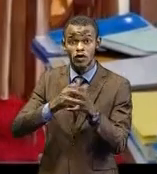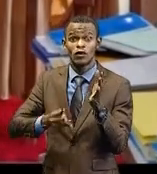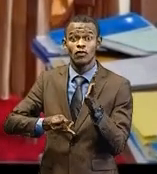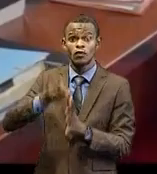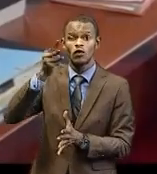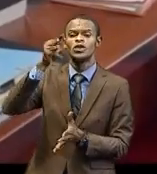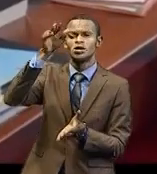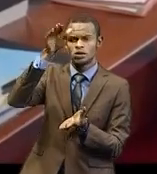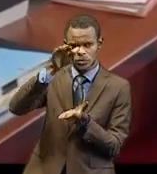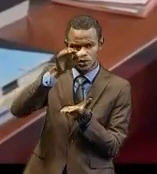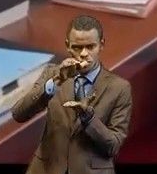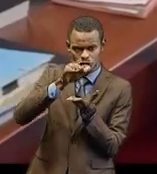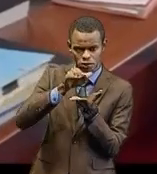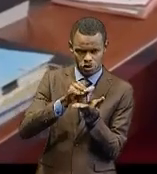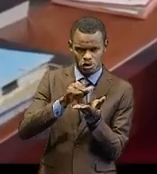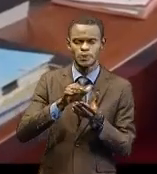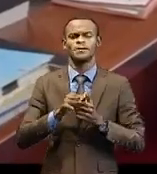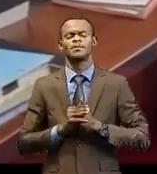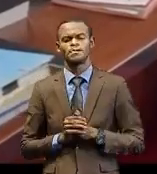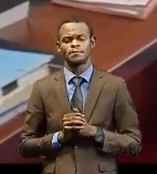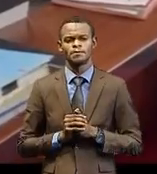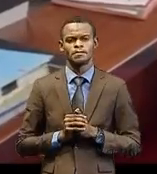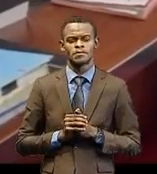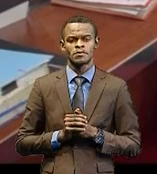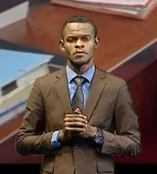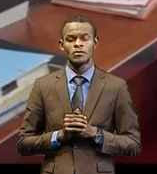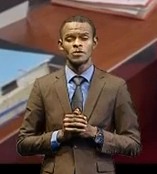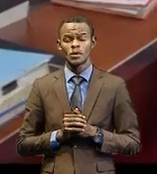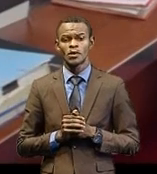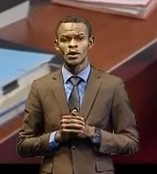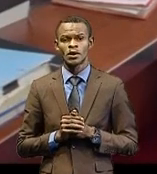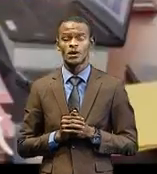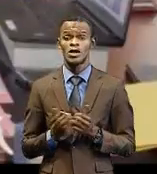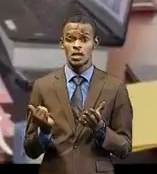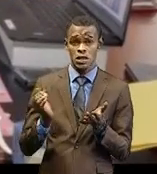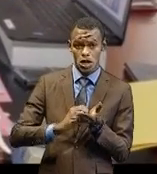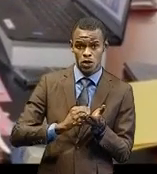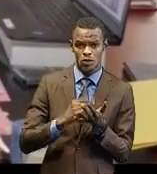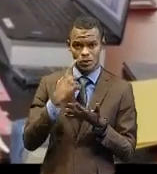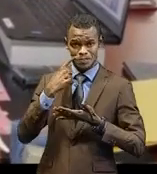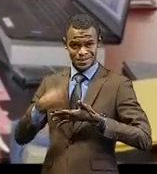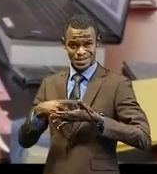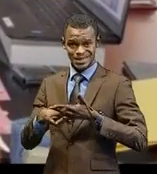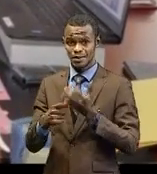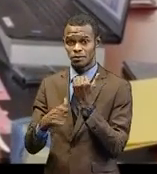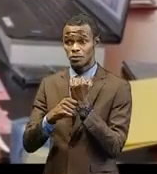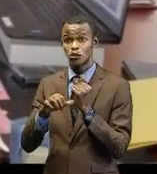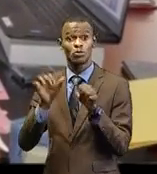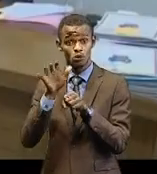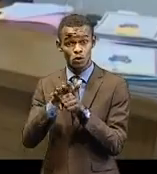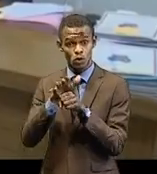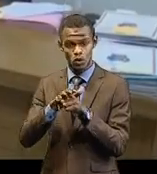la propagation du variant Delta. À la suite des dénonciations des faux résultats de faux négatifs à